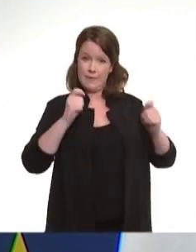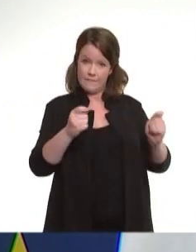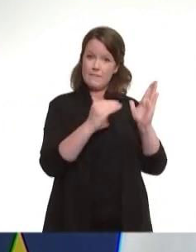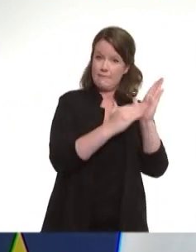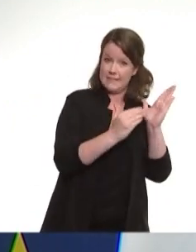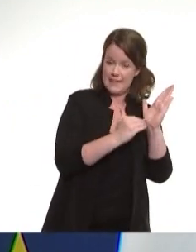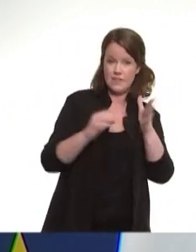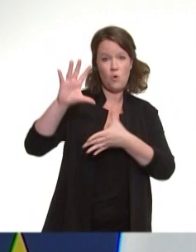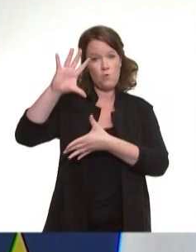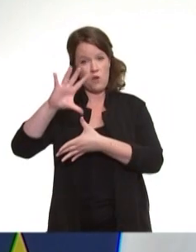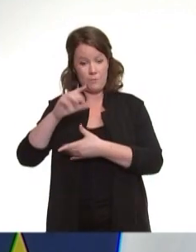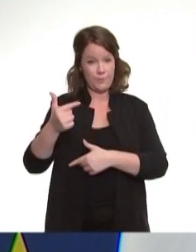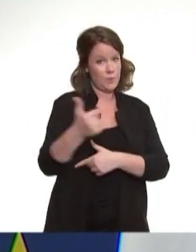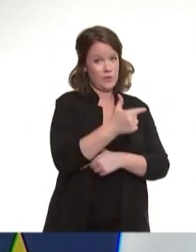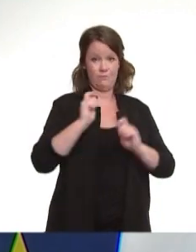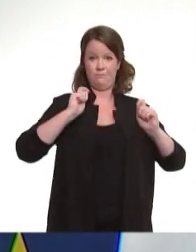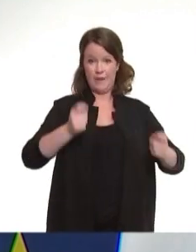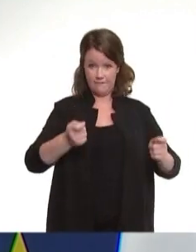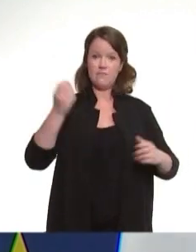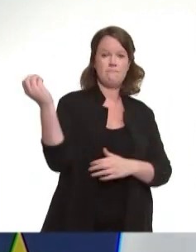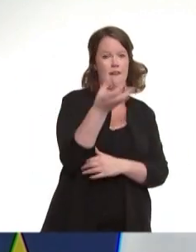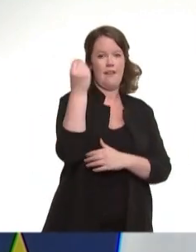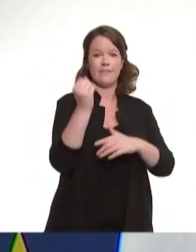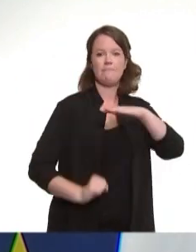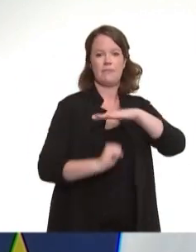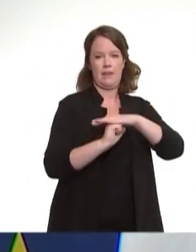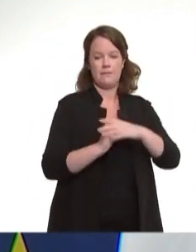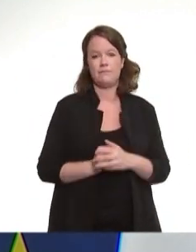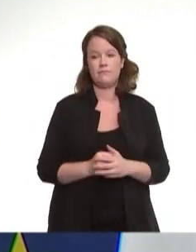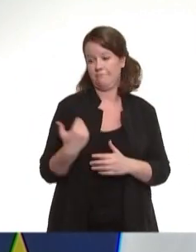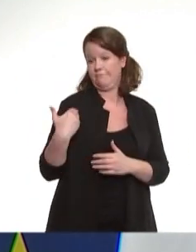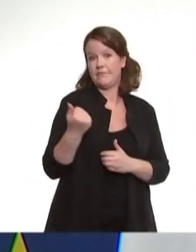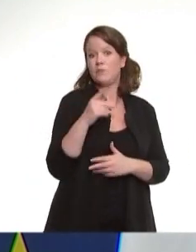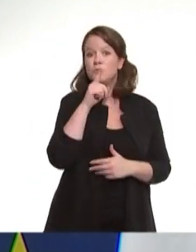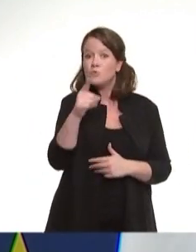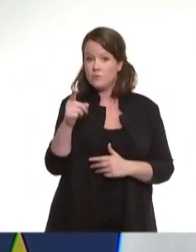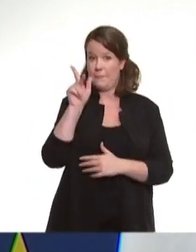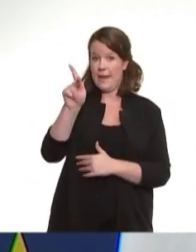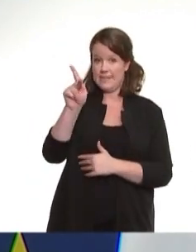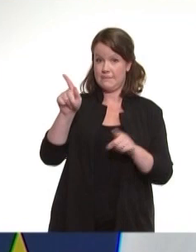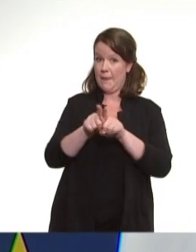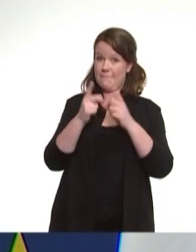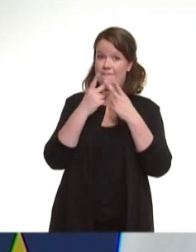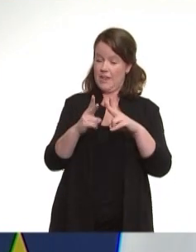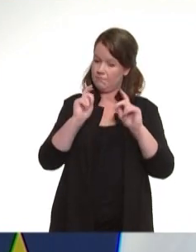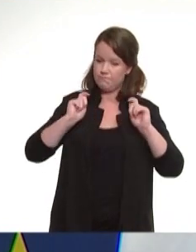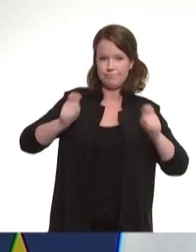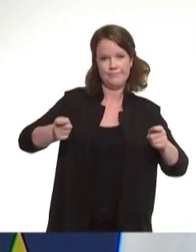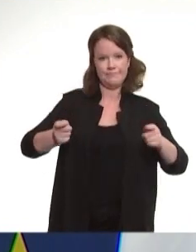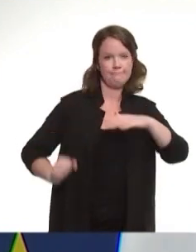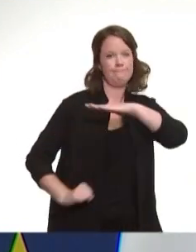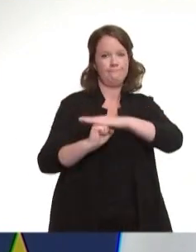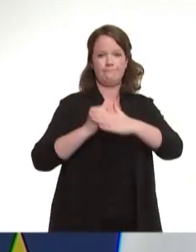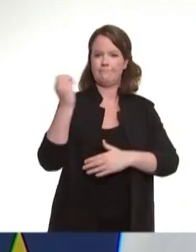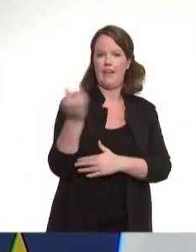il y a quelques jours paris également à basculer en zone d' alerte maximale les mesures vous les connaissez la fermeture